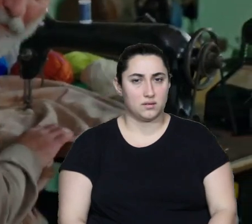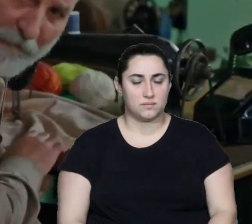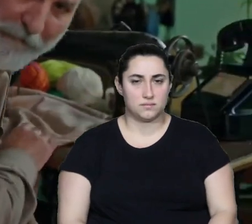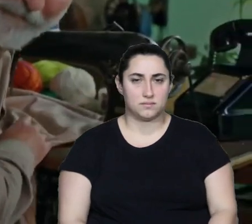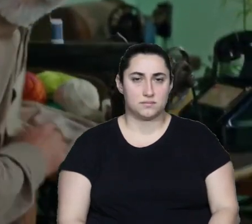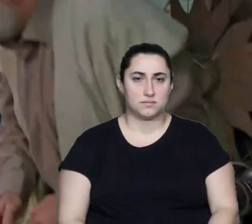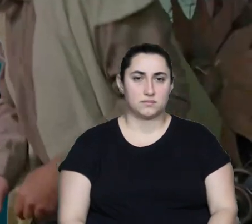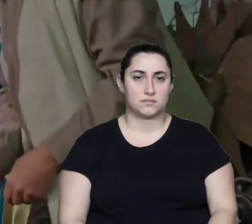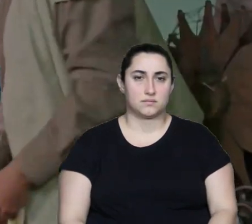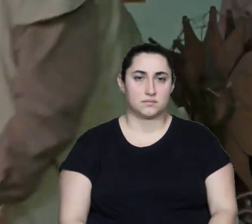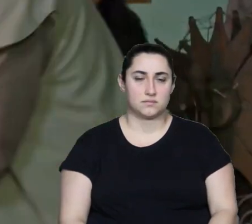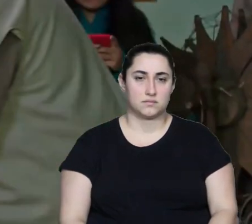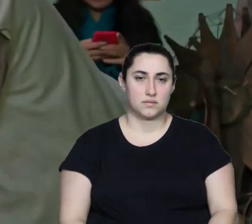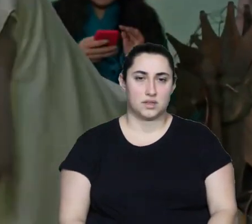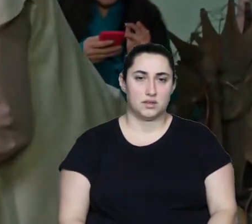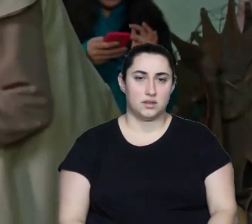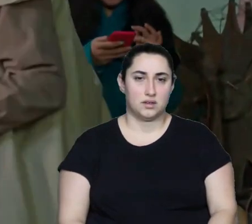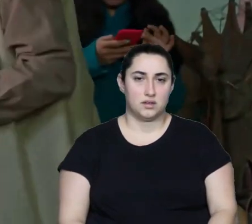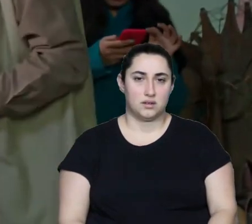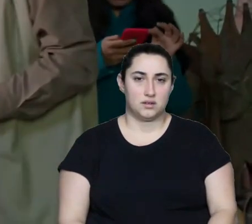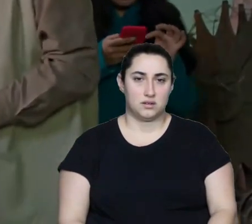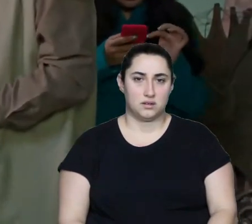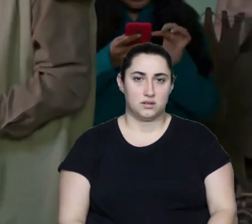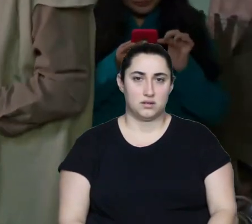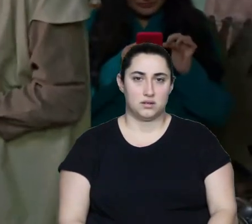Settar ayağa kalktı. Yakın gözlüğü boynunda asılı.